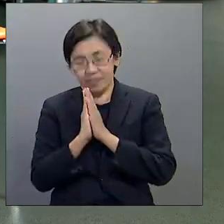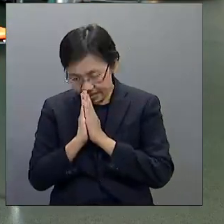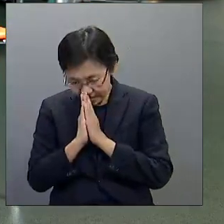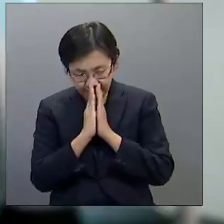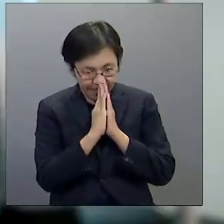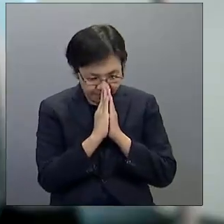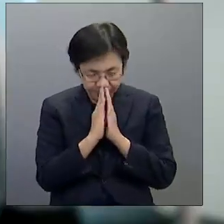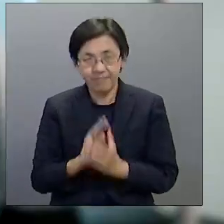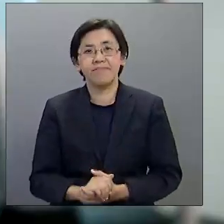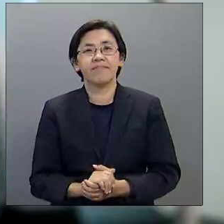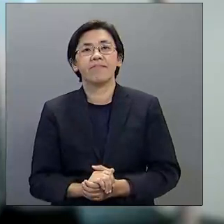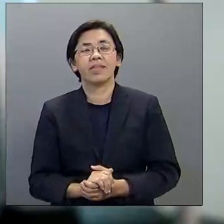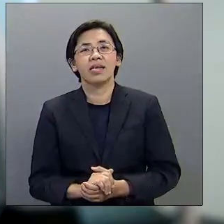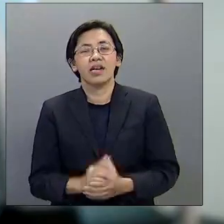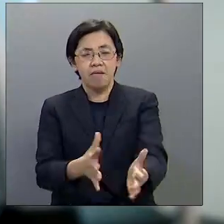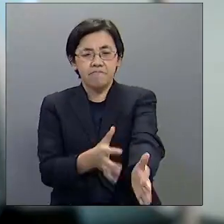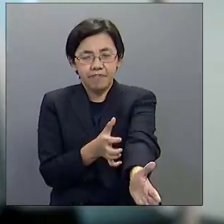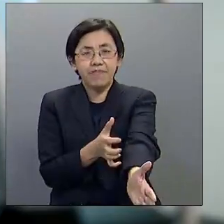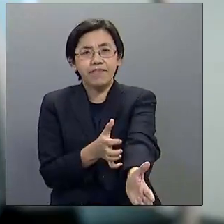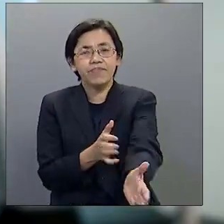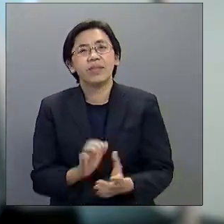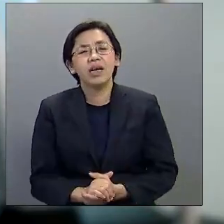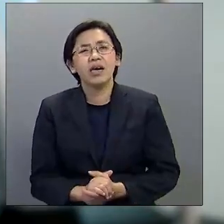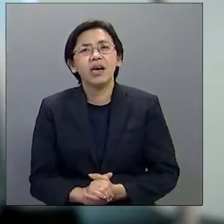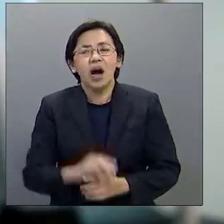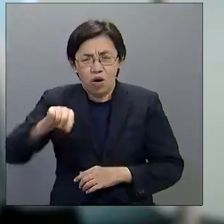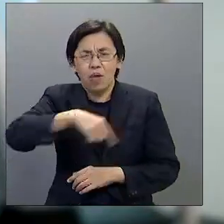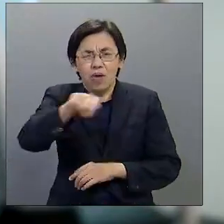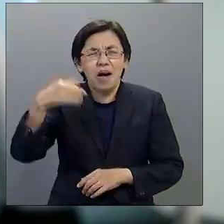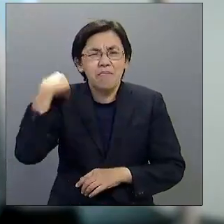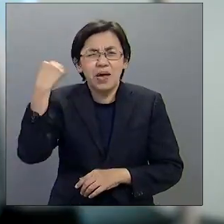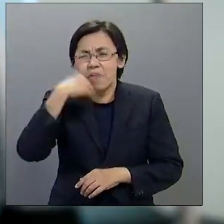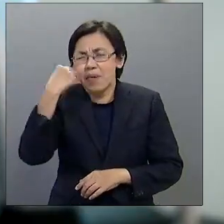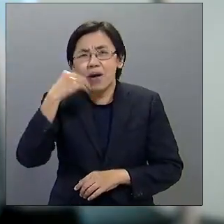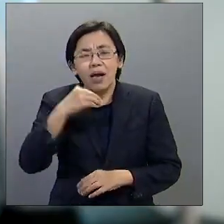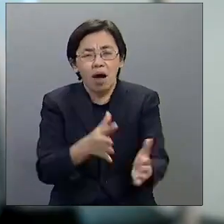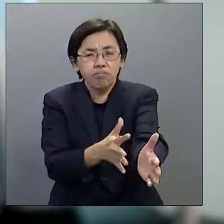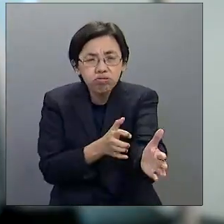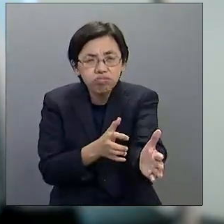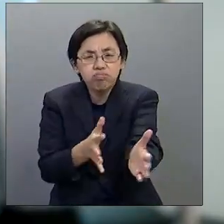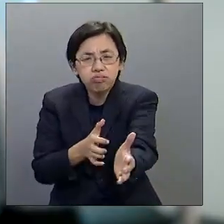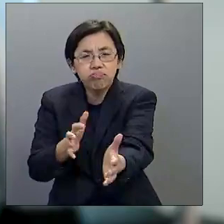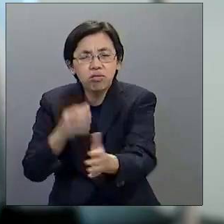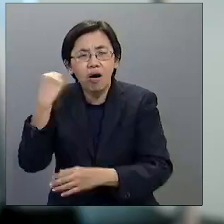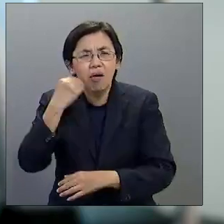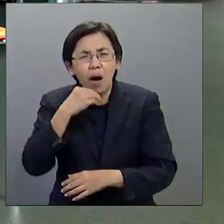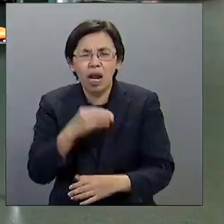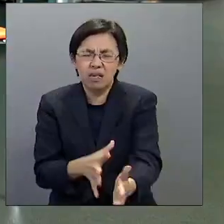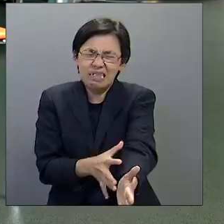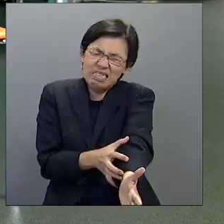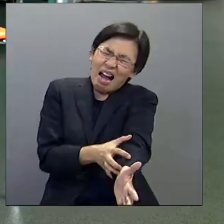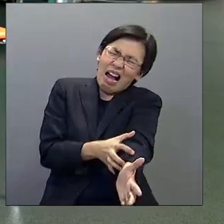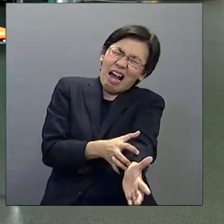วันนี้เราว่ากันด้วยเรื่องของตะคริวแพลวเชื่อว่าหลายคนเป็นกันบ่อยมากจริงๆตัวแพลวเป็นบ่อยมากเหมือนกันแล้วมันก็ทรมาน